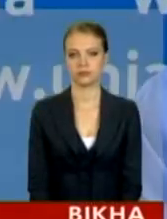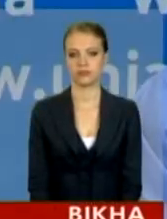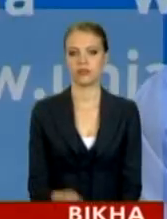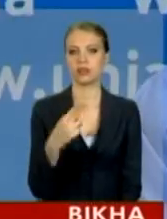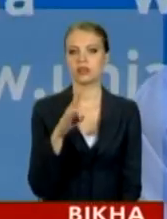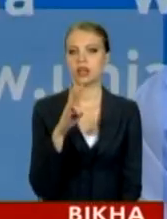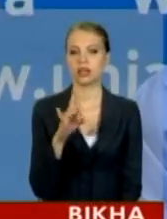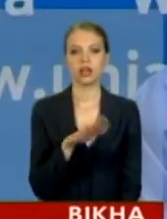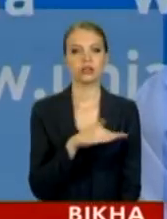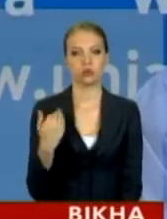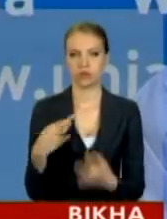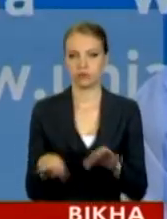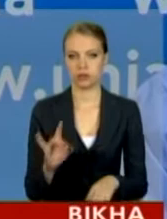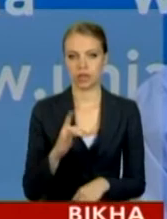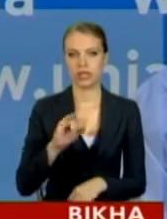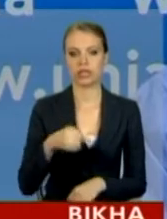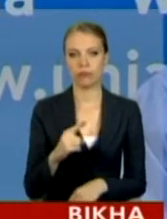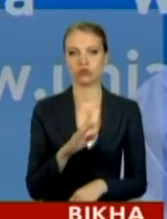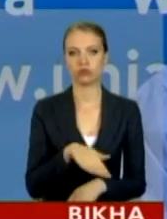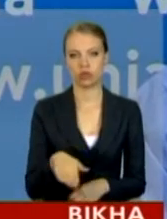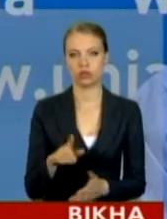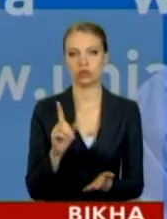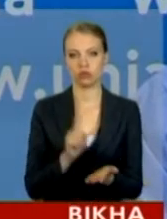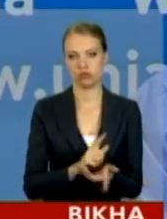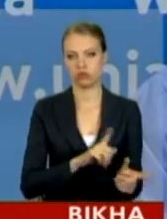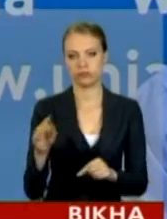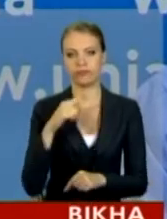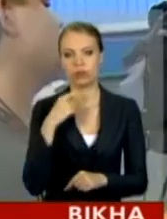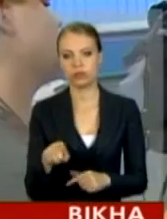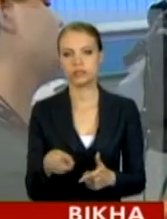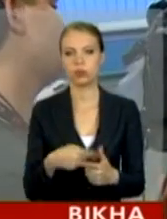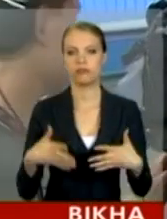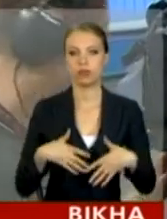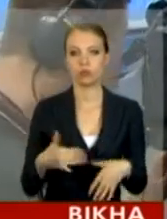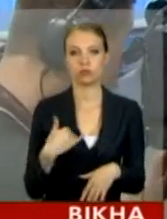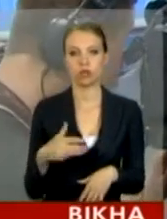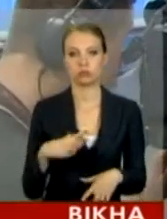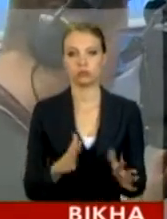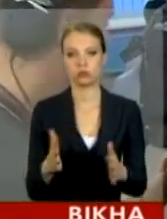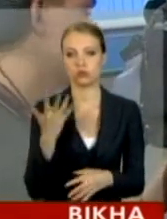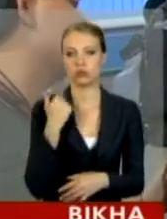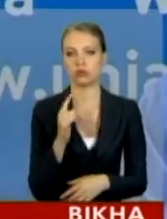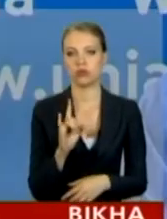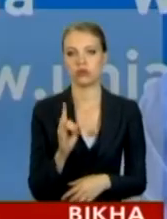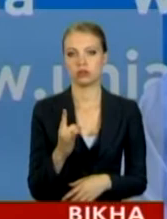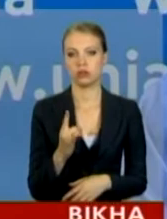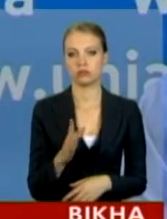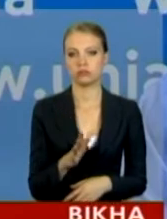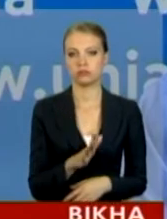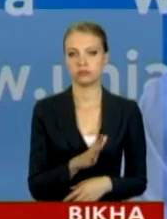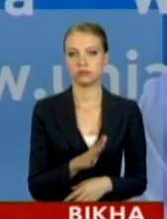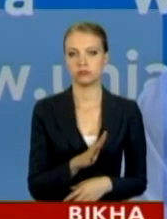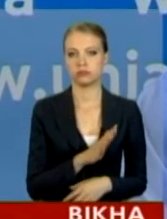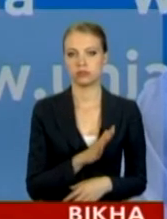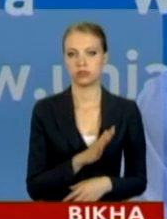ДНР не хотел выпускать детей, требовал, чтобы дети уезжали в Россию или в Крым. У нас были случаи, когда дети уже были